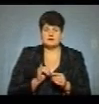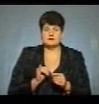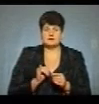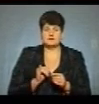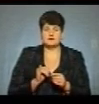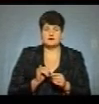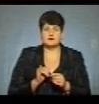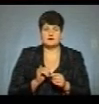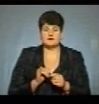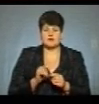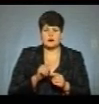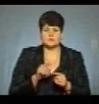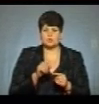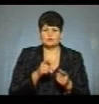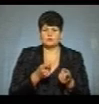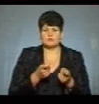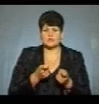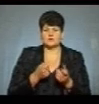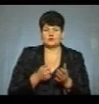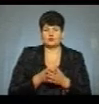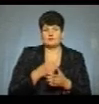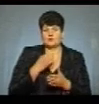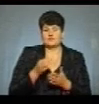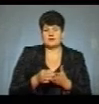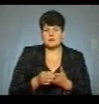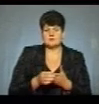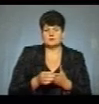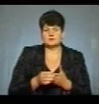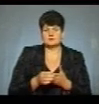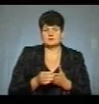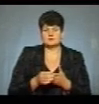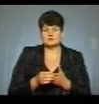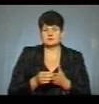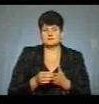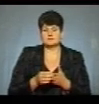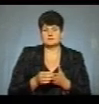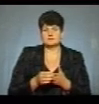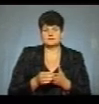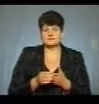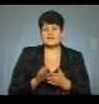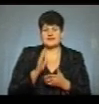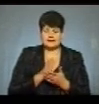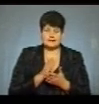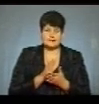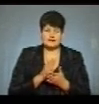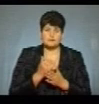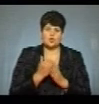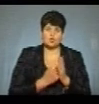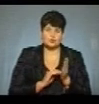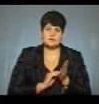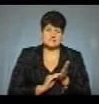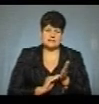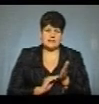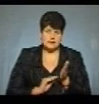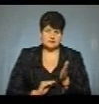служба. Але від того, що були доріг притягнені до відповідальності балансоутримувачі. Є протоколи складені,